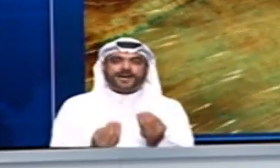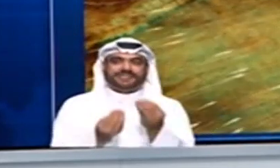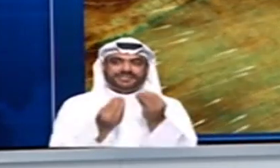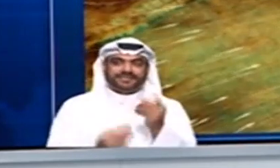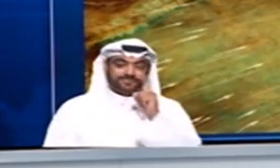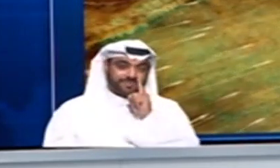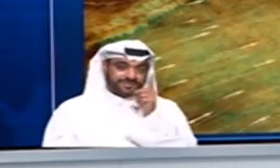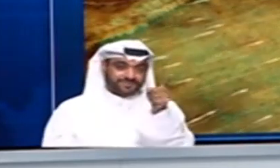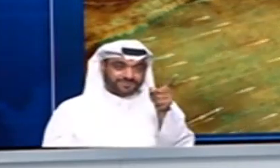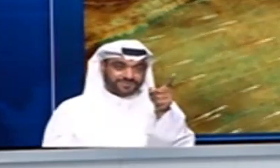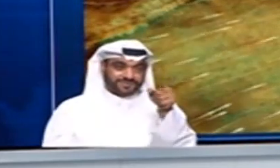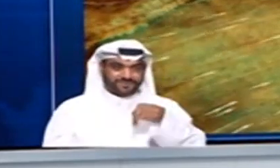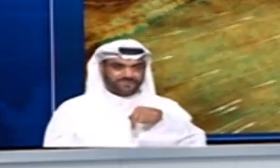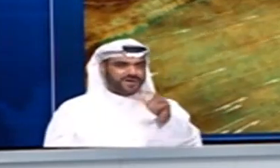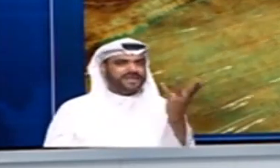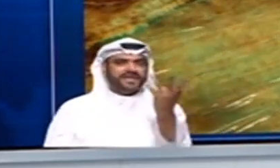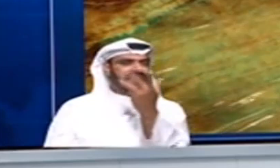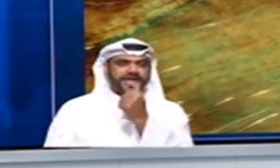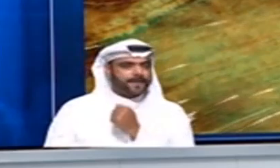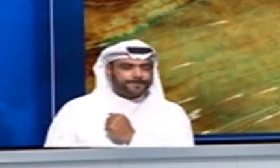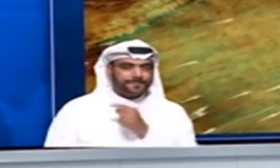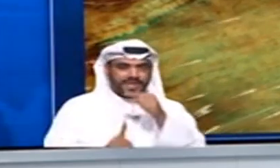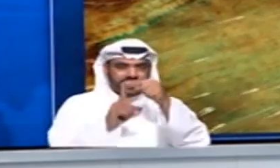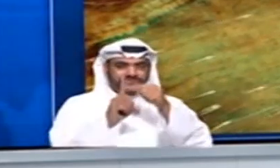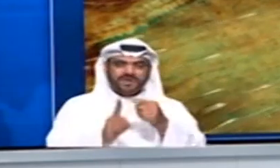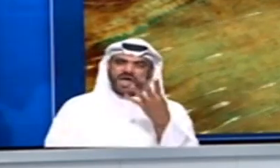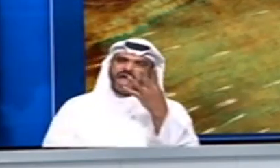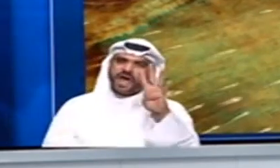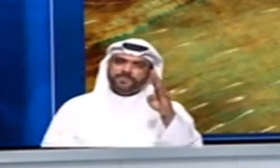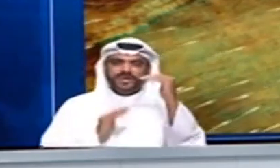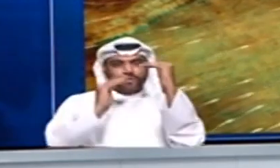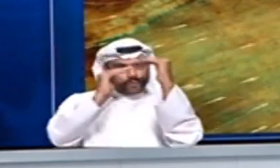الأيام القادمة تصل درجات الحرارة إلى